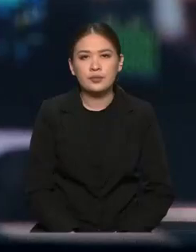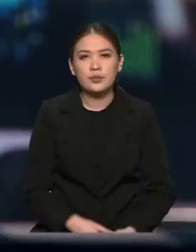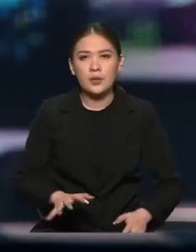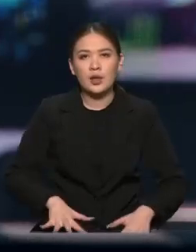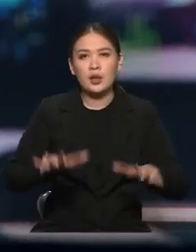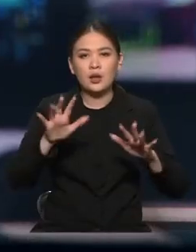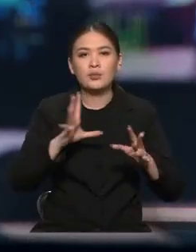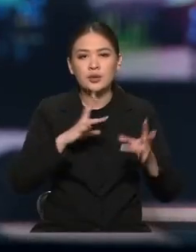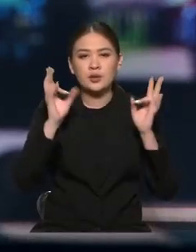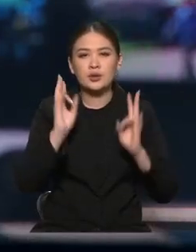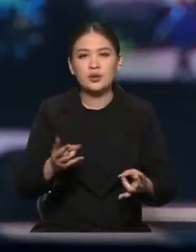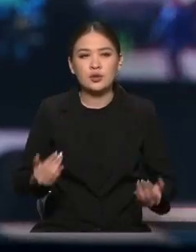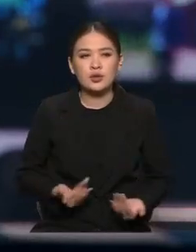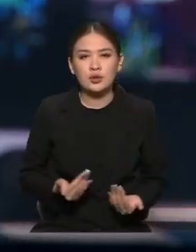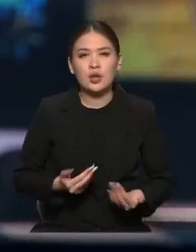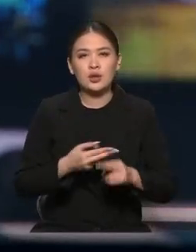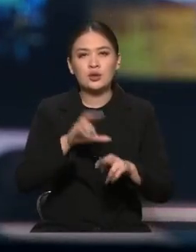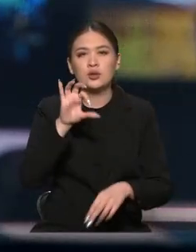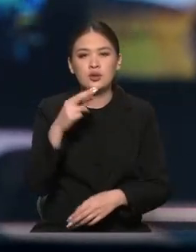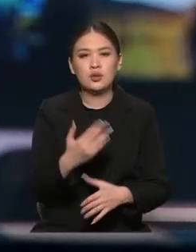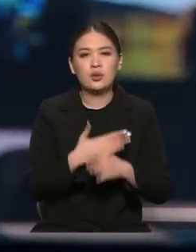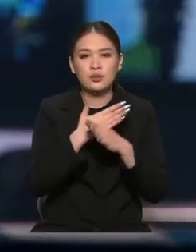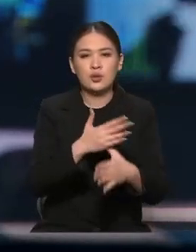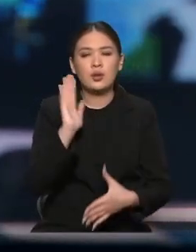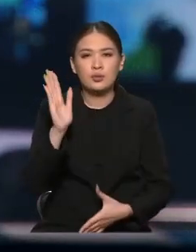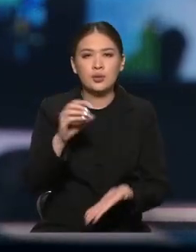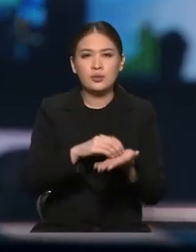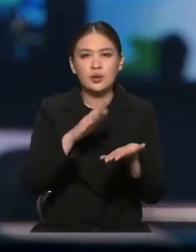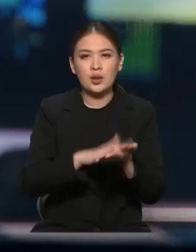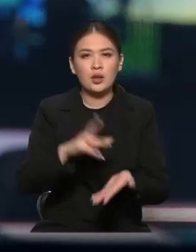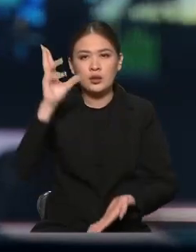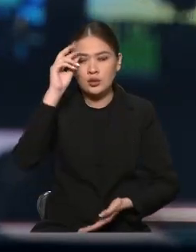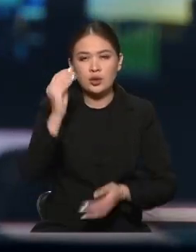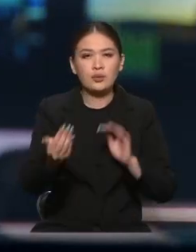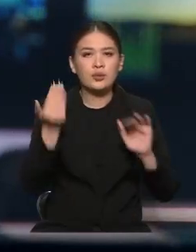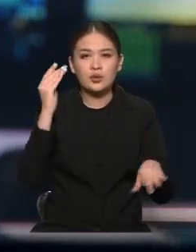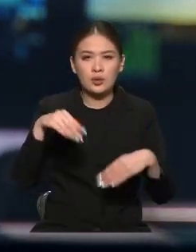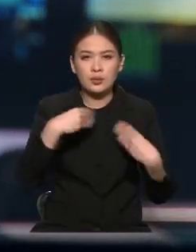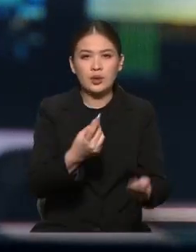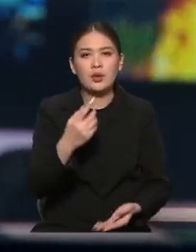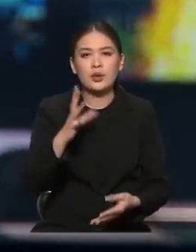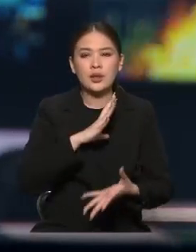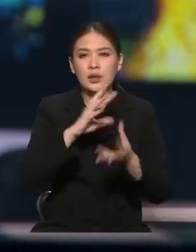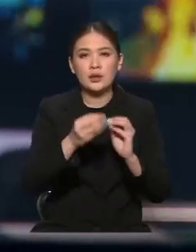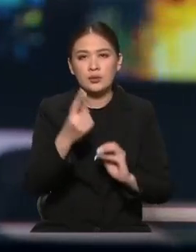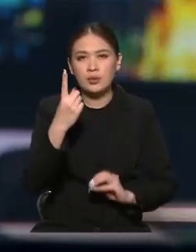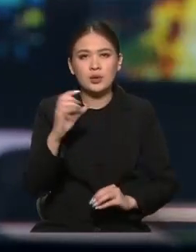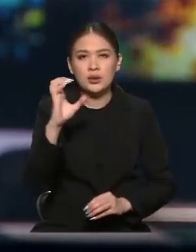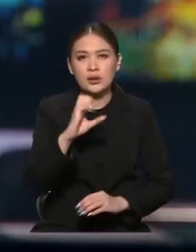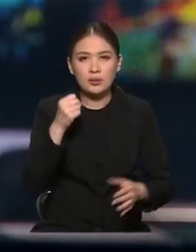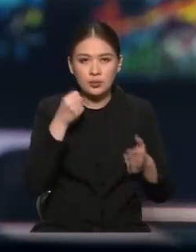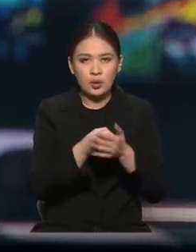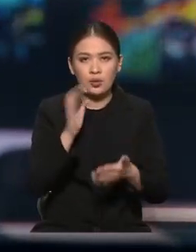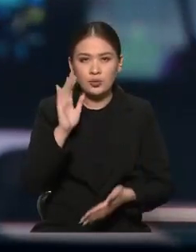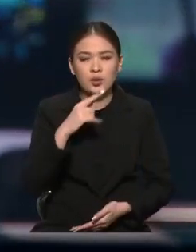Тасқыннан зардап шеккен тұрғындарға әлеуметтік төлемдер бекітілген мерзімнен бұрын берілуде. Негізгі жұмыс 1 қыркүйекке дейін жалғасады.